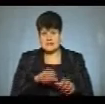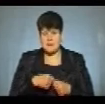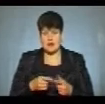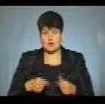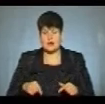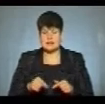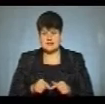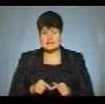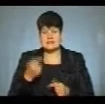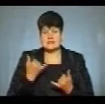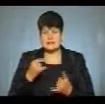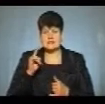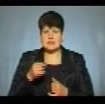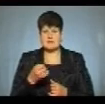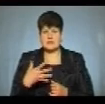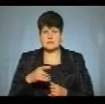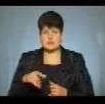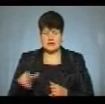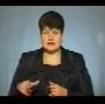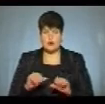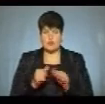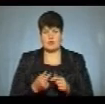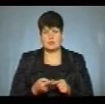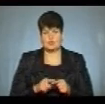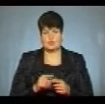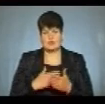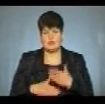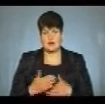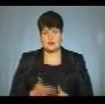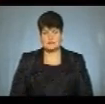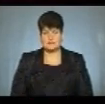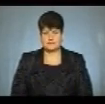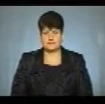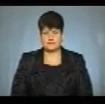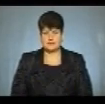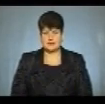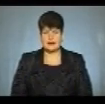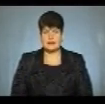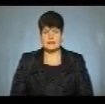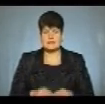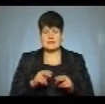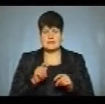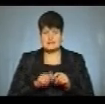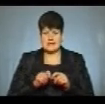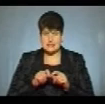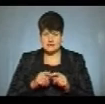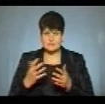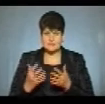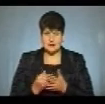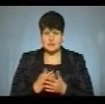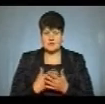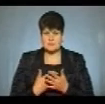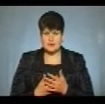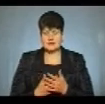відомо про 15 осіб, які оформили інвалідність в такий спосіб. Слідством виявлено та вилучено предмети злочинного